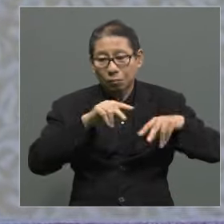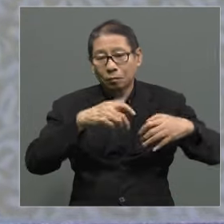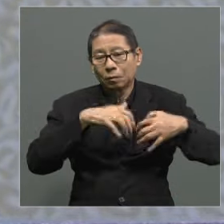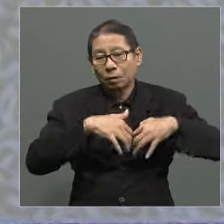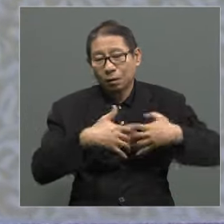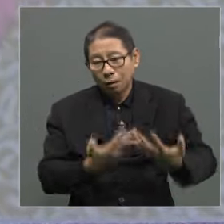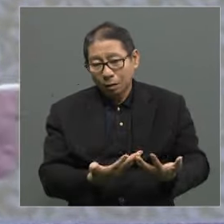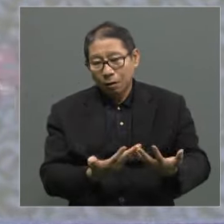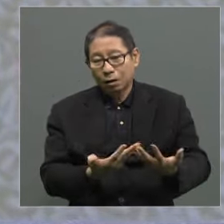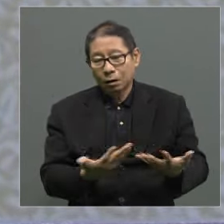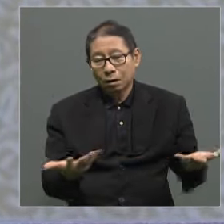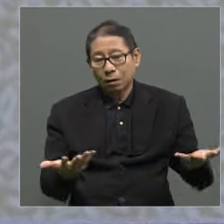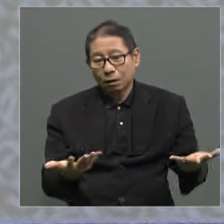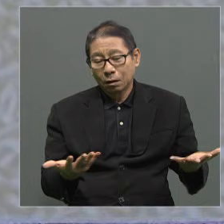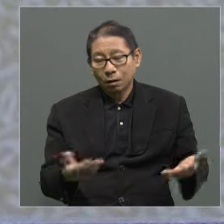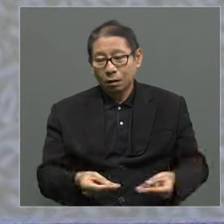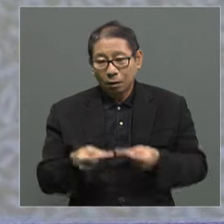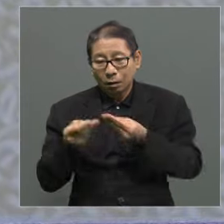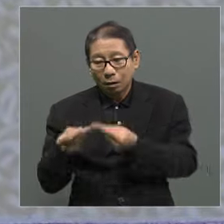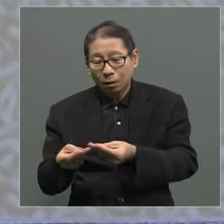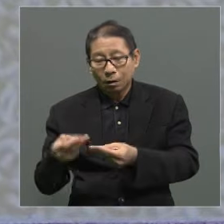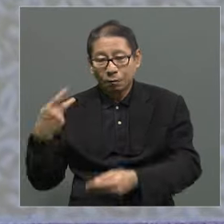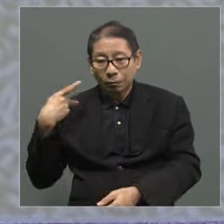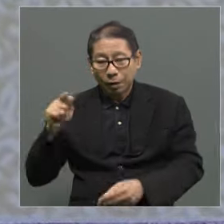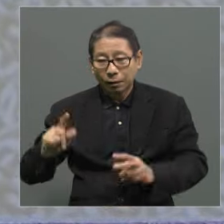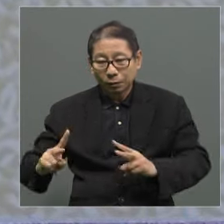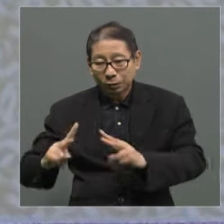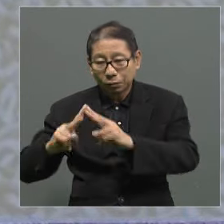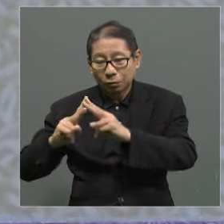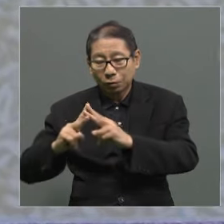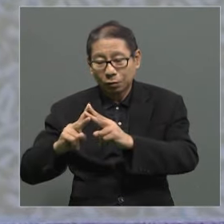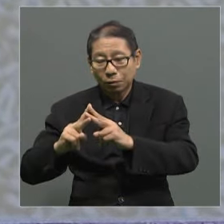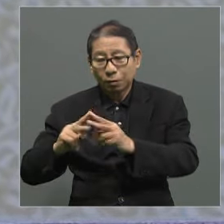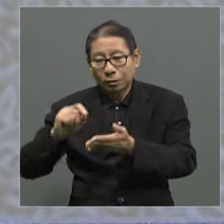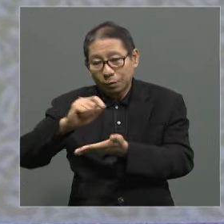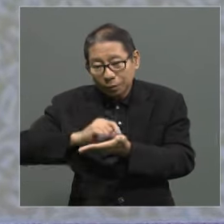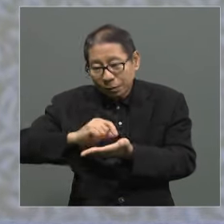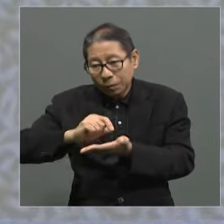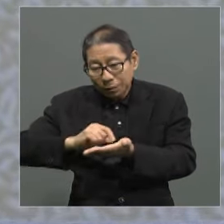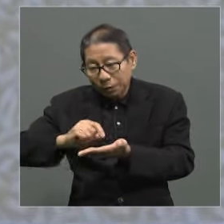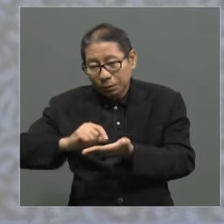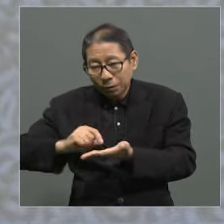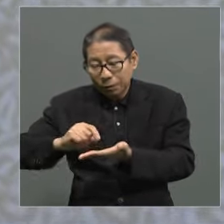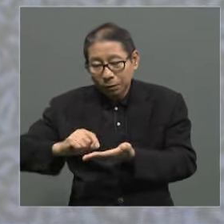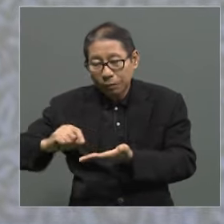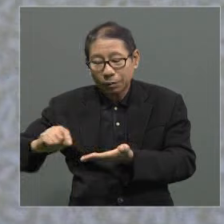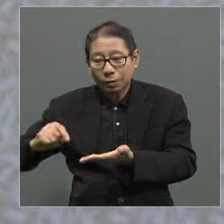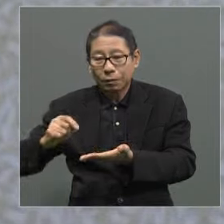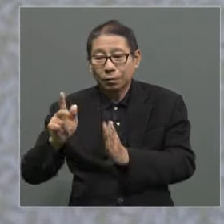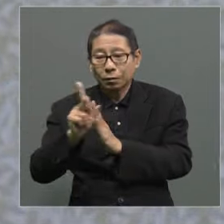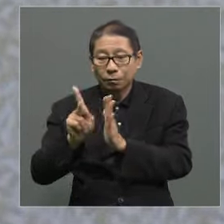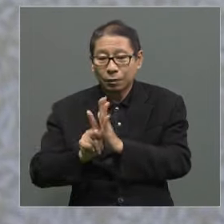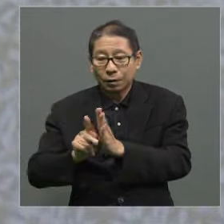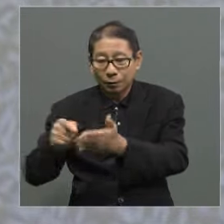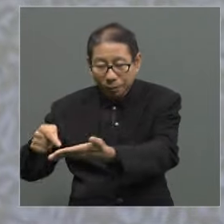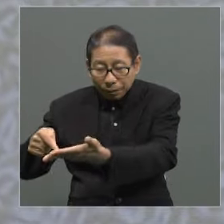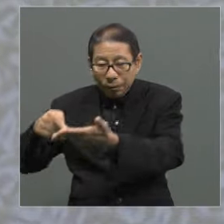ก็ไปให้ท่านปลัดกระทรวงรับไปร่างนะร่างตัวร่างกฎหมายเข้ามา